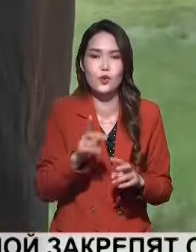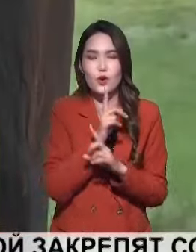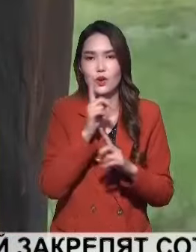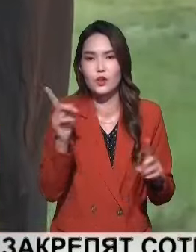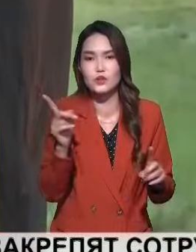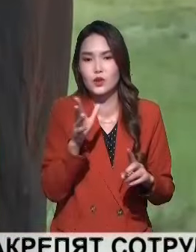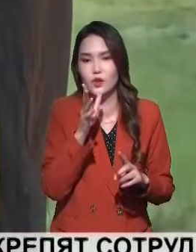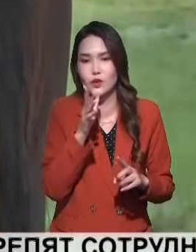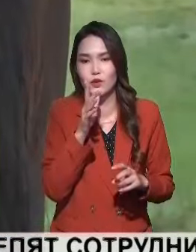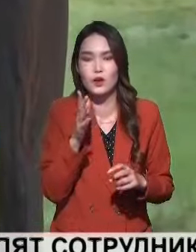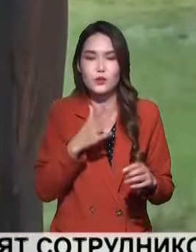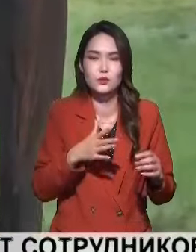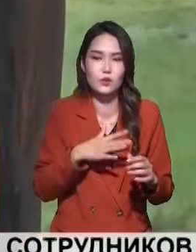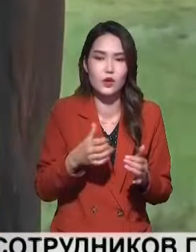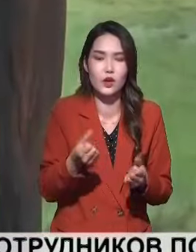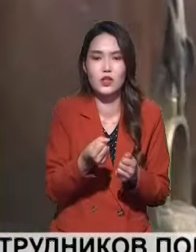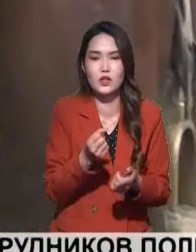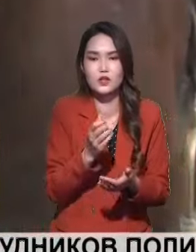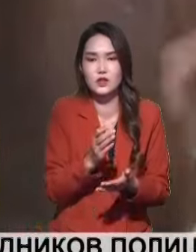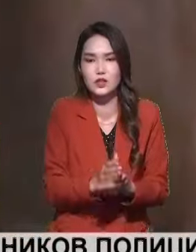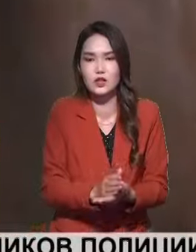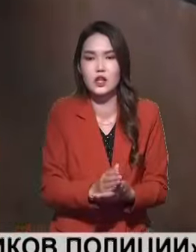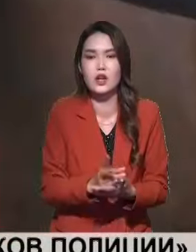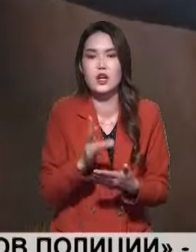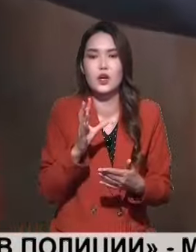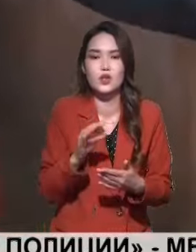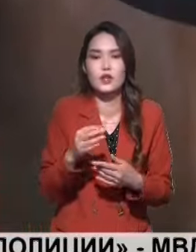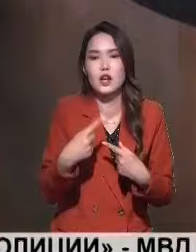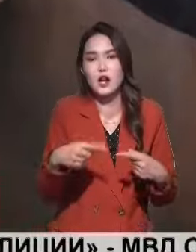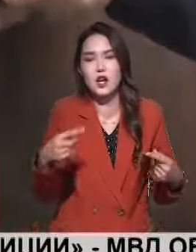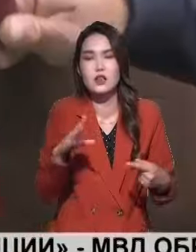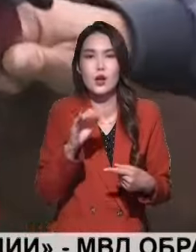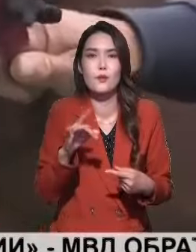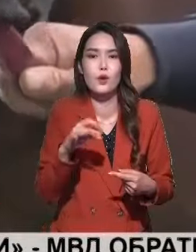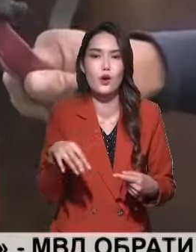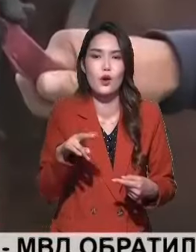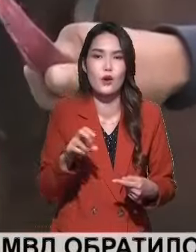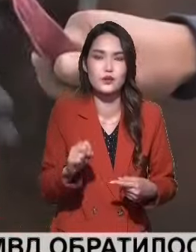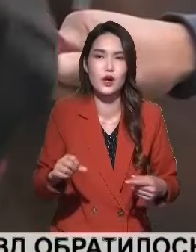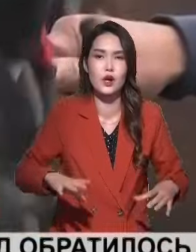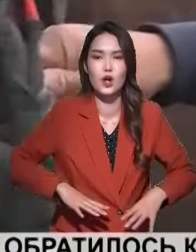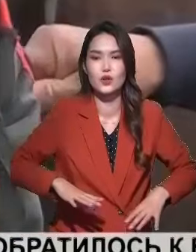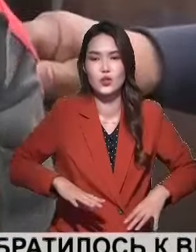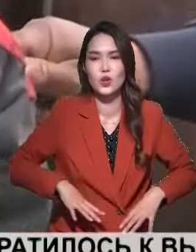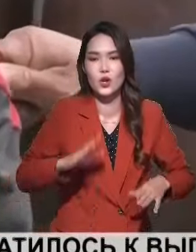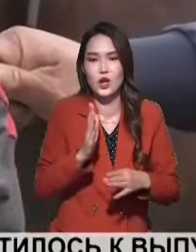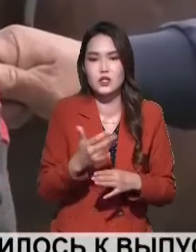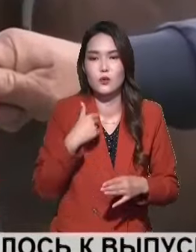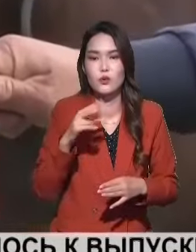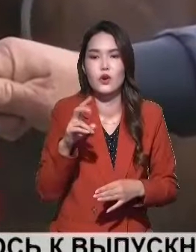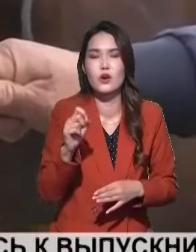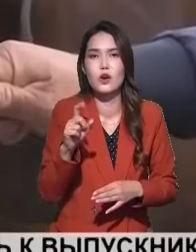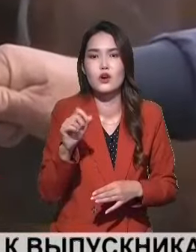так ухаживают, прям заботятся. У нас разная порода лошадей, но в основном карабаерская порода.